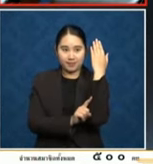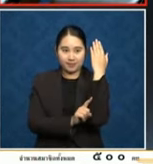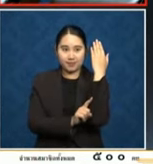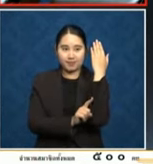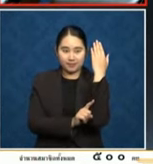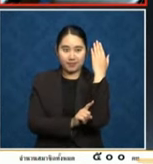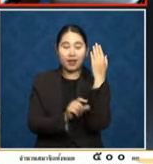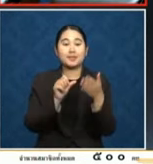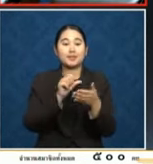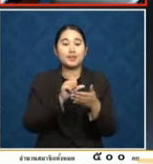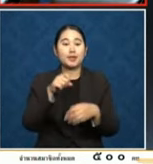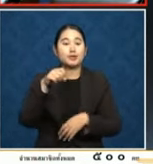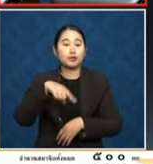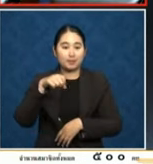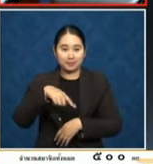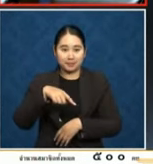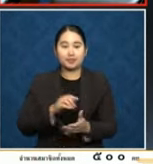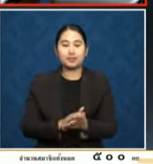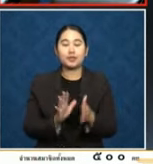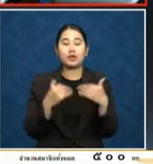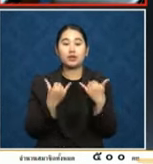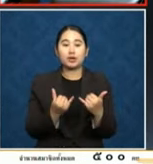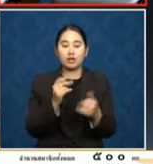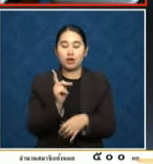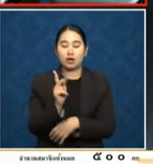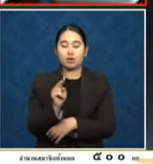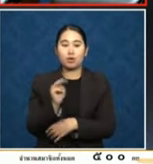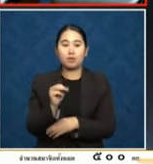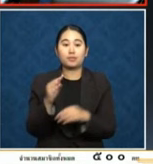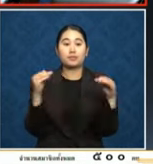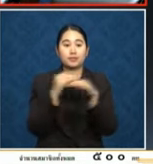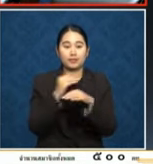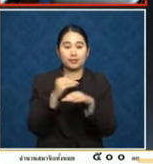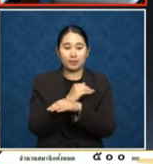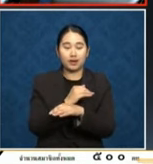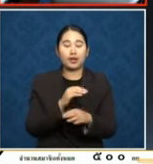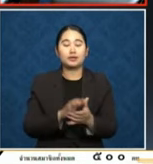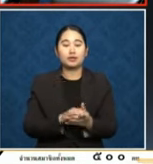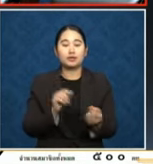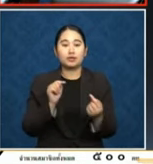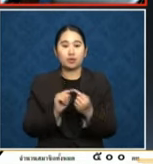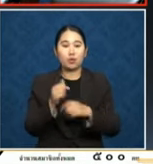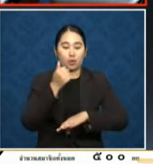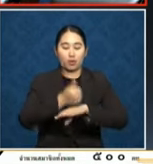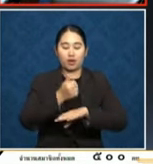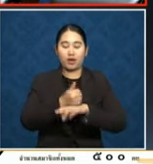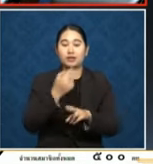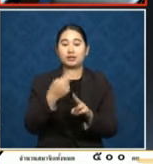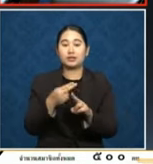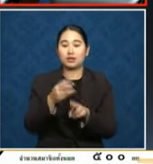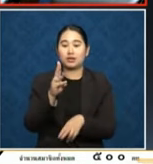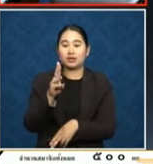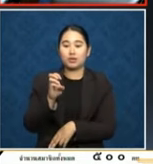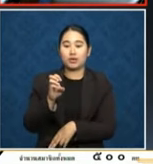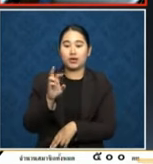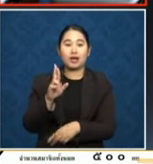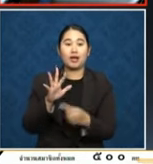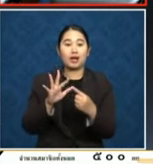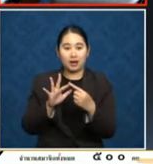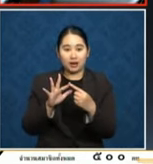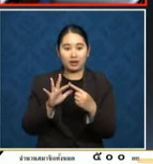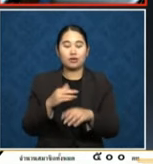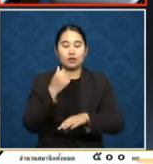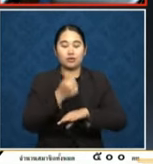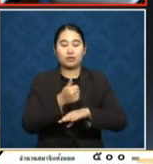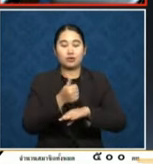และตำบลเคร็งอำเภอเฉวดบัดนี้กรมทางหลวงชนบทโดยท่านผู้อำนวยการวีระยิ้มแย้มผู้อำนวยการทางหลว